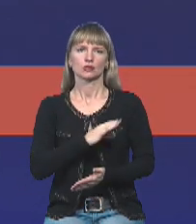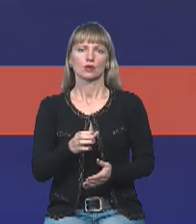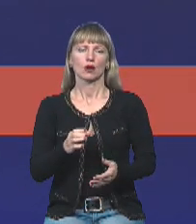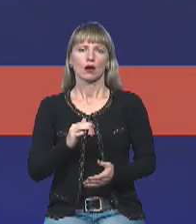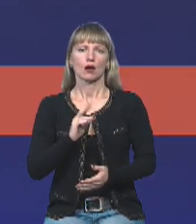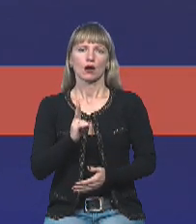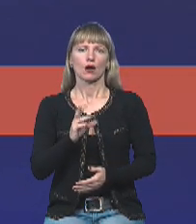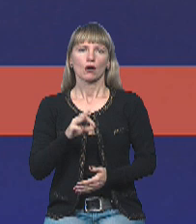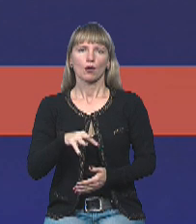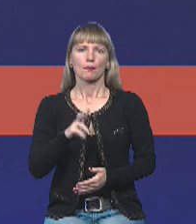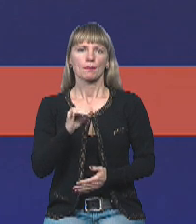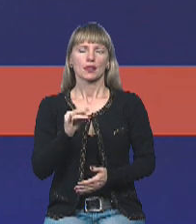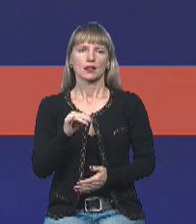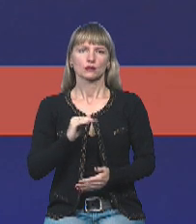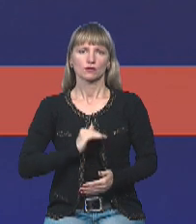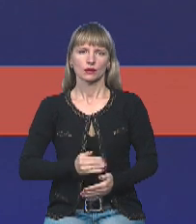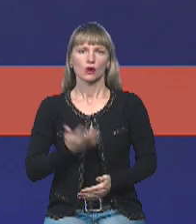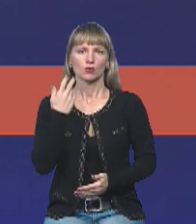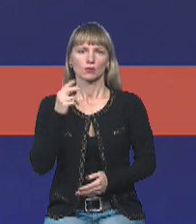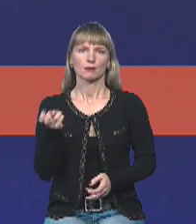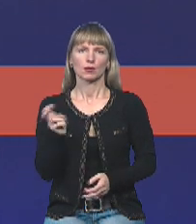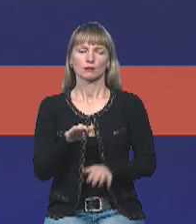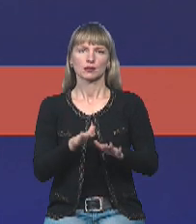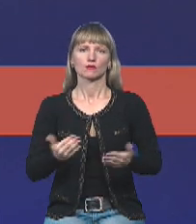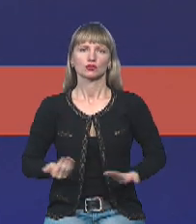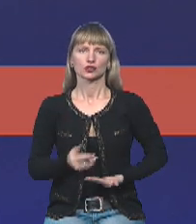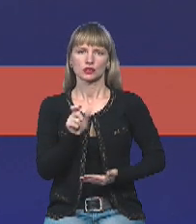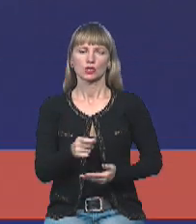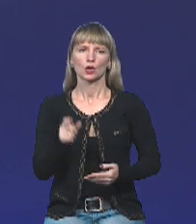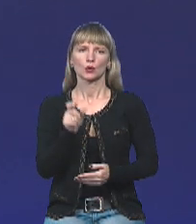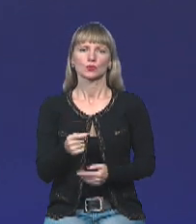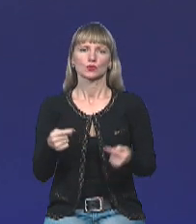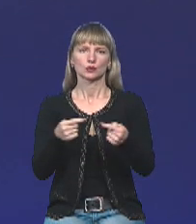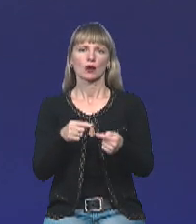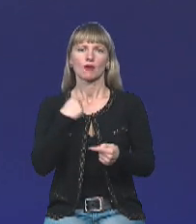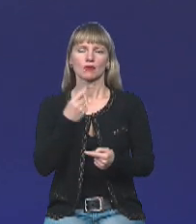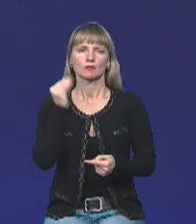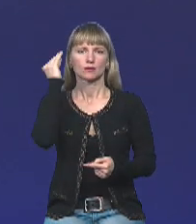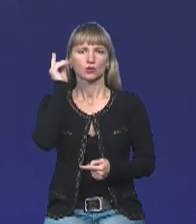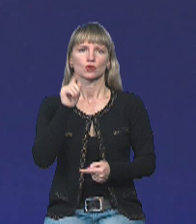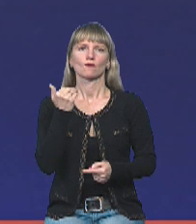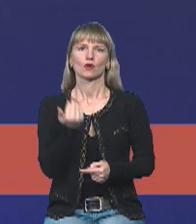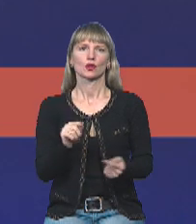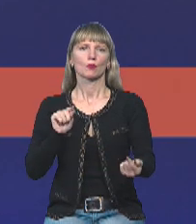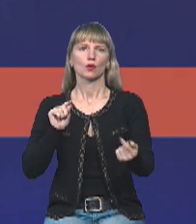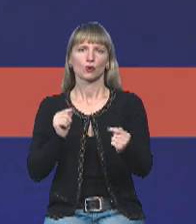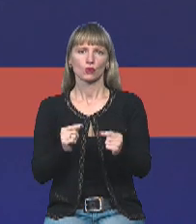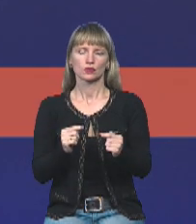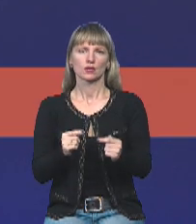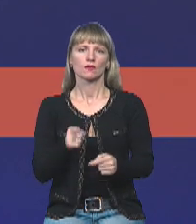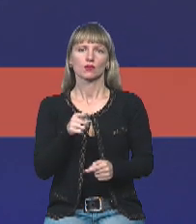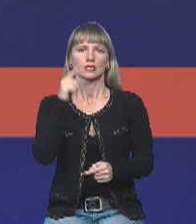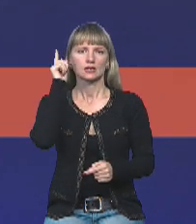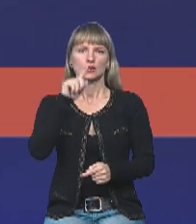комбінату, і коли приходять місцеві мешканці, люди чітко виражають позицію, що вони проти, що вони знають, що